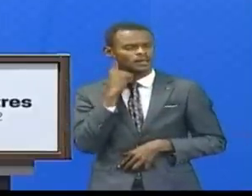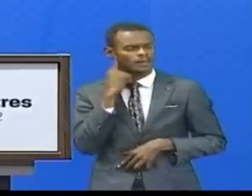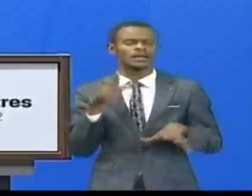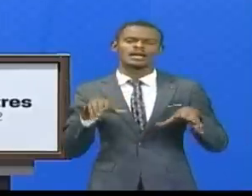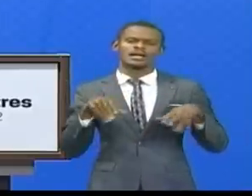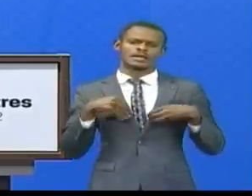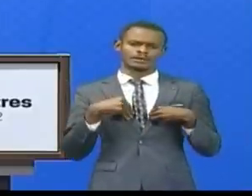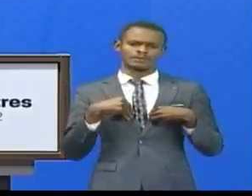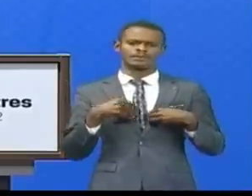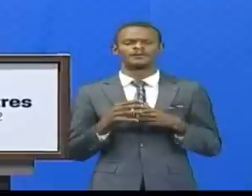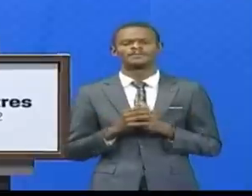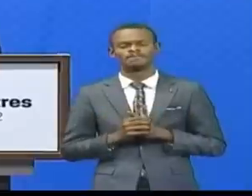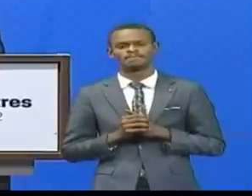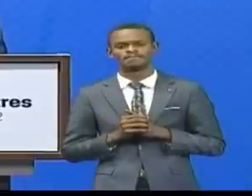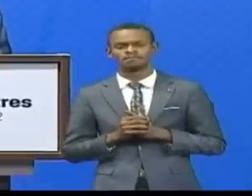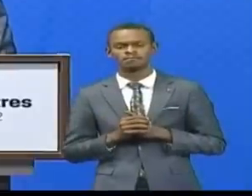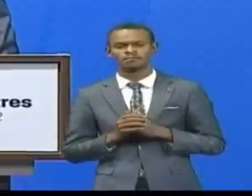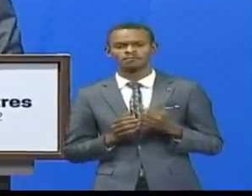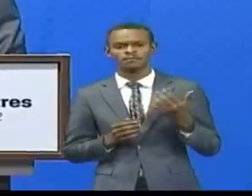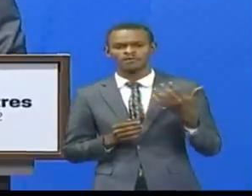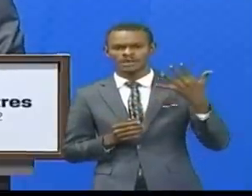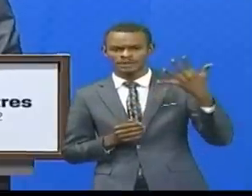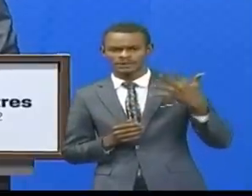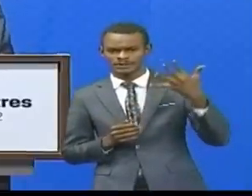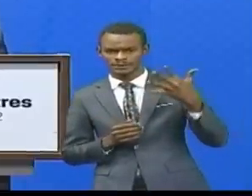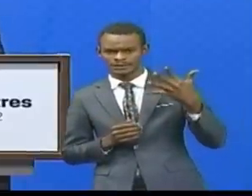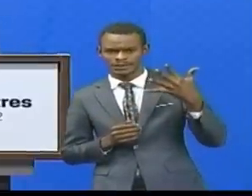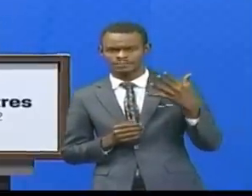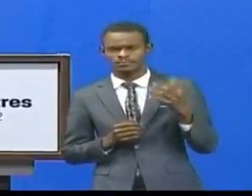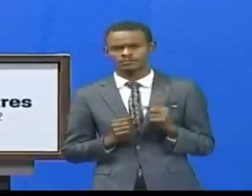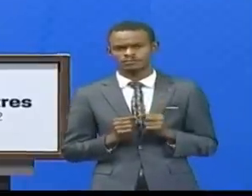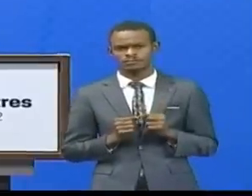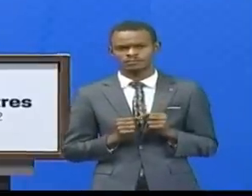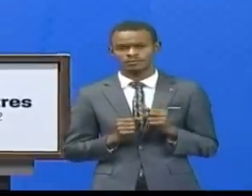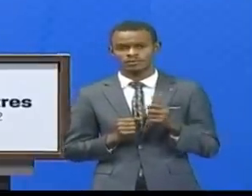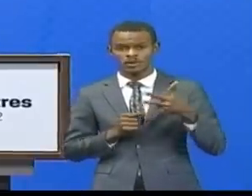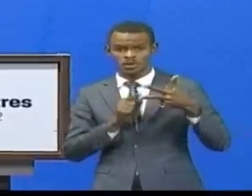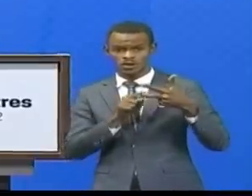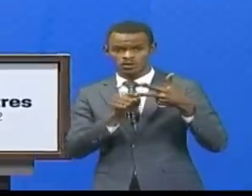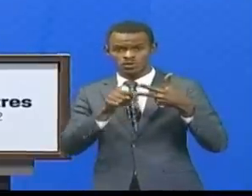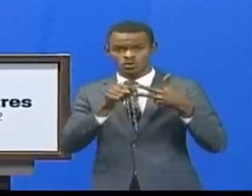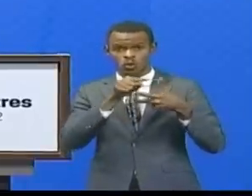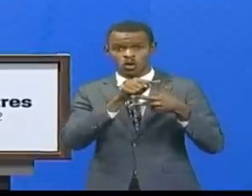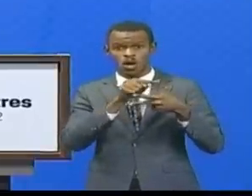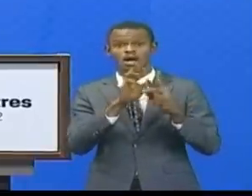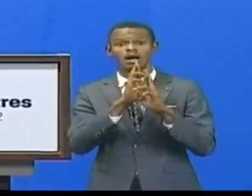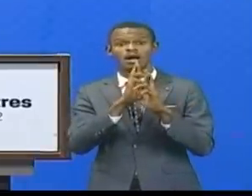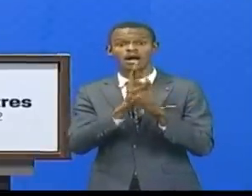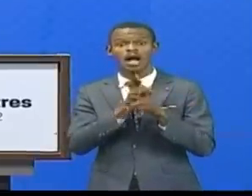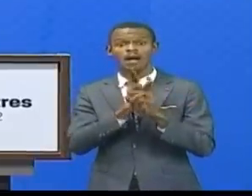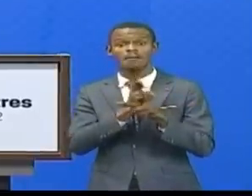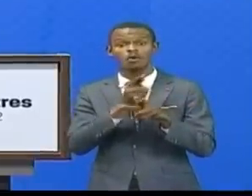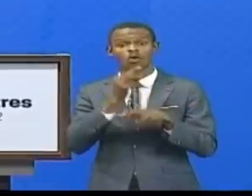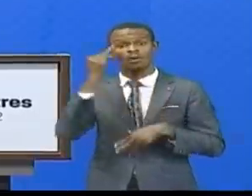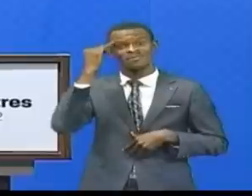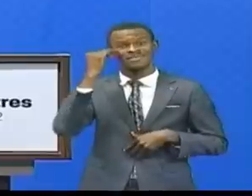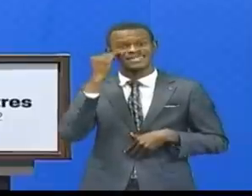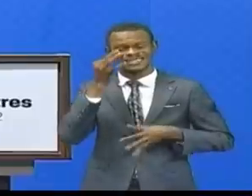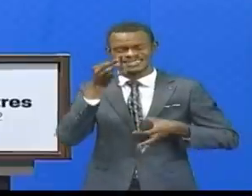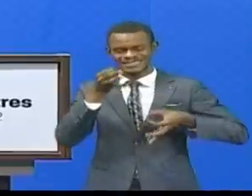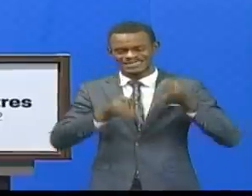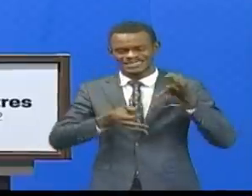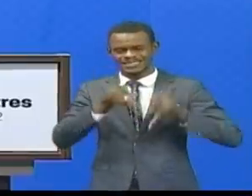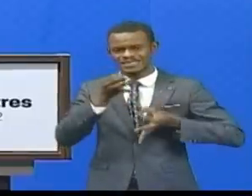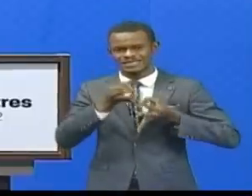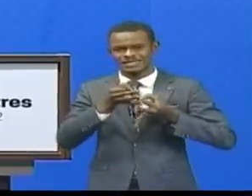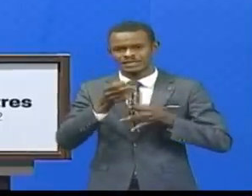5. Trois rapports de la ministre de la Justice et garde des Sceaux. La ministre d'État,